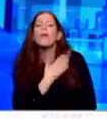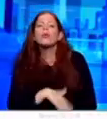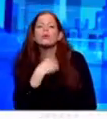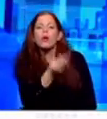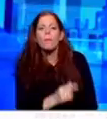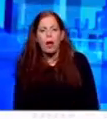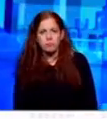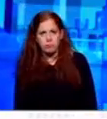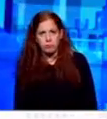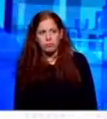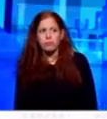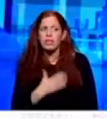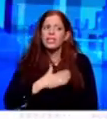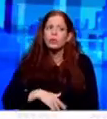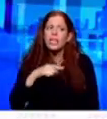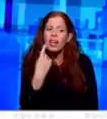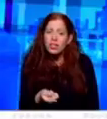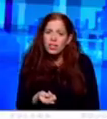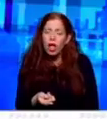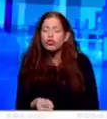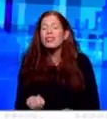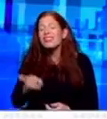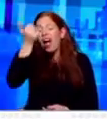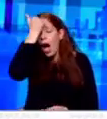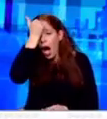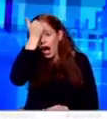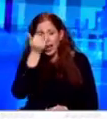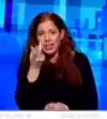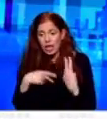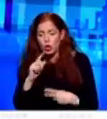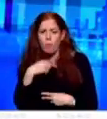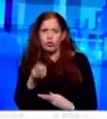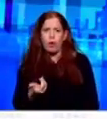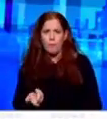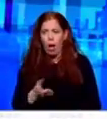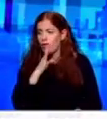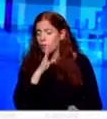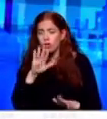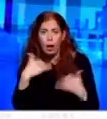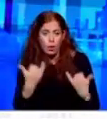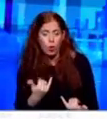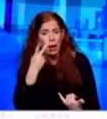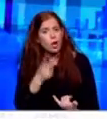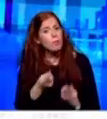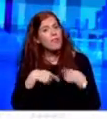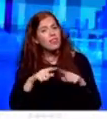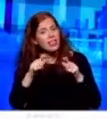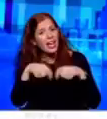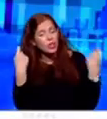לומר לה? הייתי רוצה להגיד לה שתחזור בה מהדבר הזה, אבל הבעיה שגם היום נוכחנו בוועדת החינוך